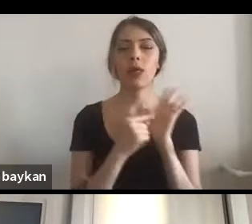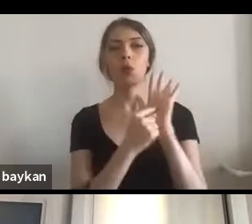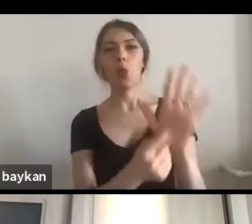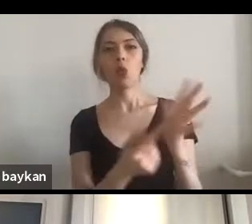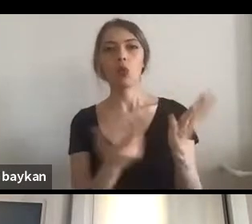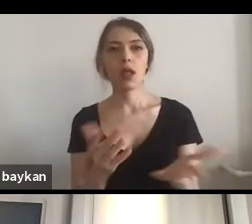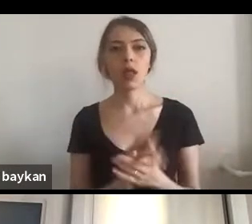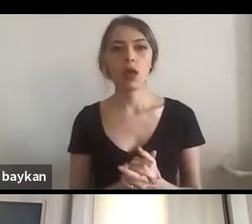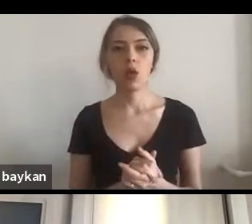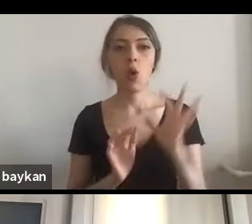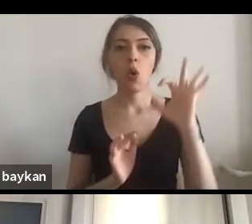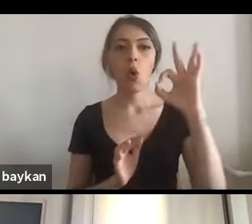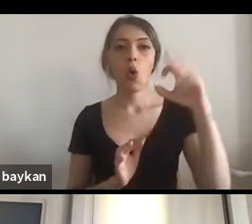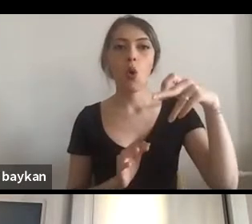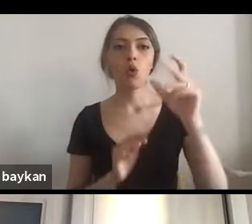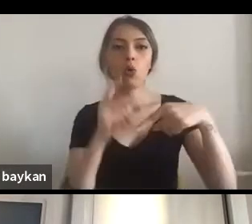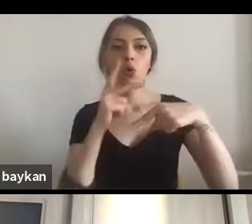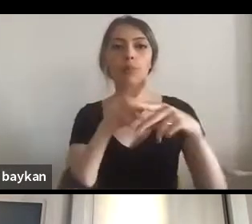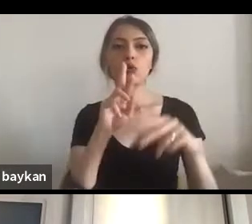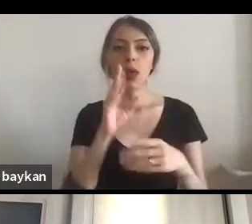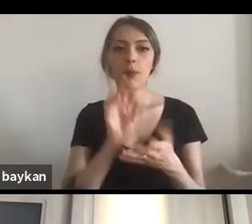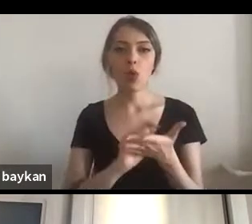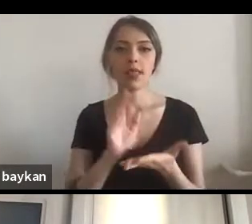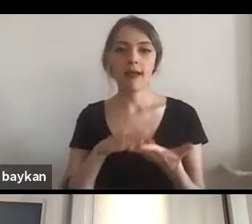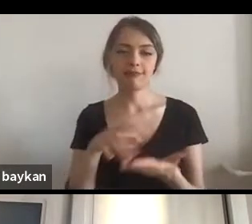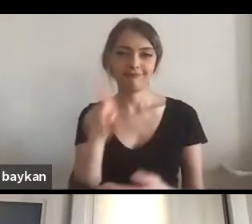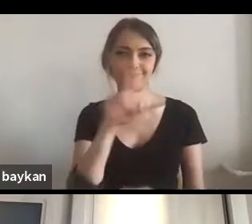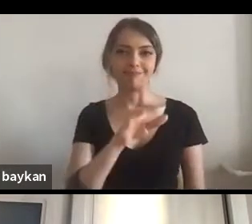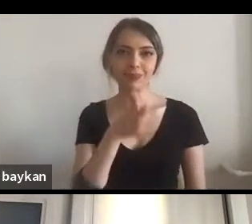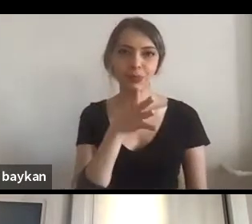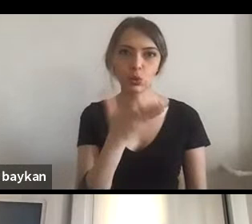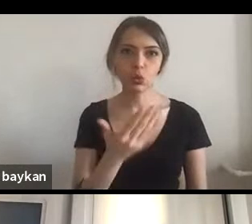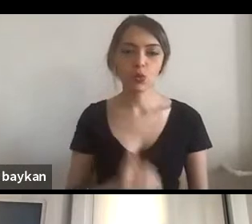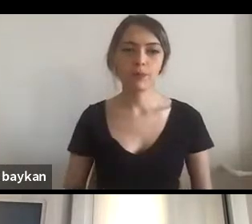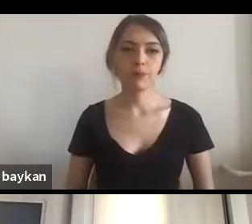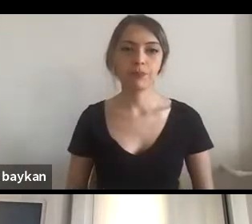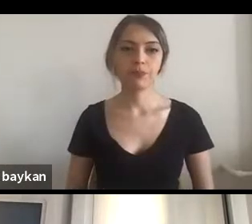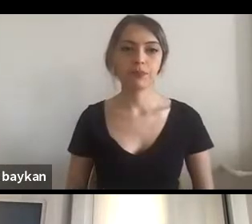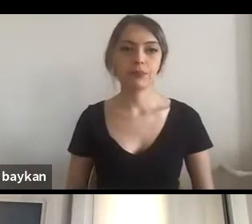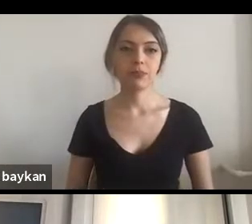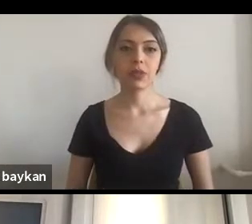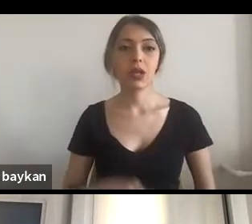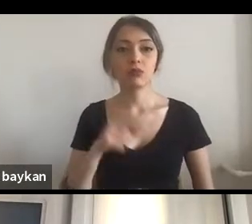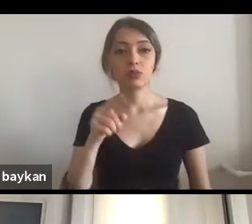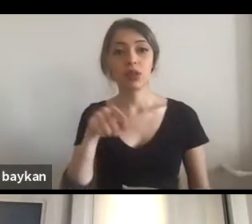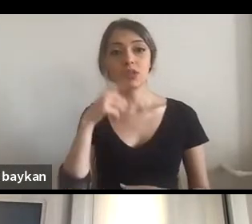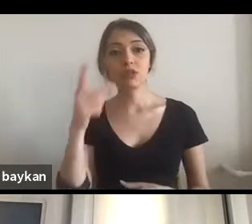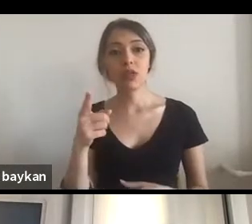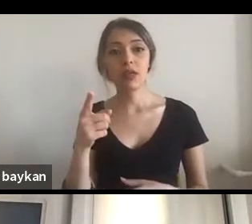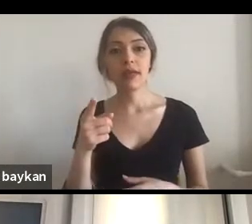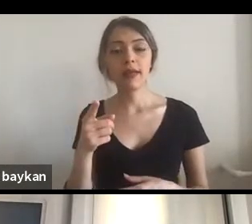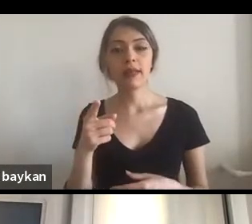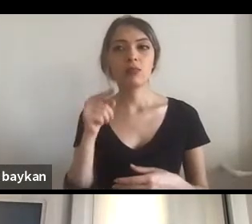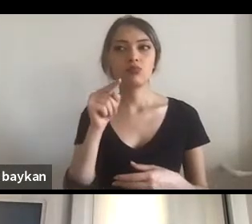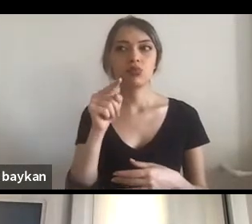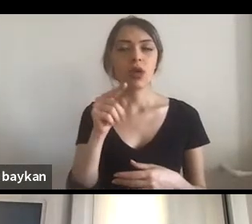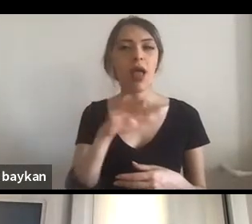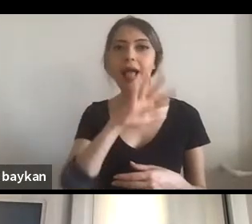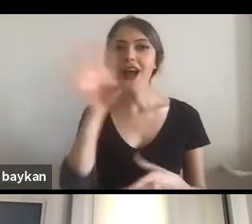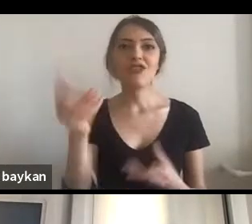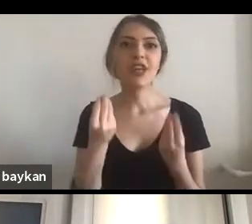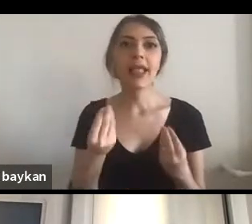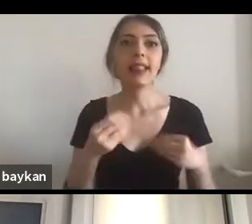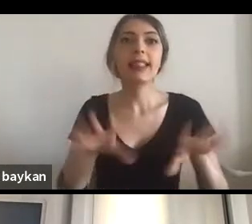raporunu yazan arkadaşlar da herhalde bunu görmüşlerdir. Bunun aleyhine 2-3 tane kararı ortaya koymak bile önemli. Yani hani onun